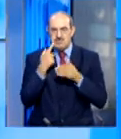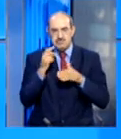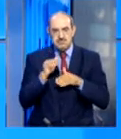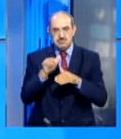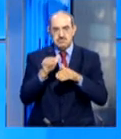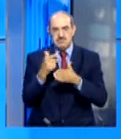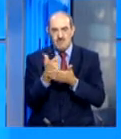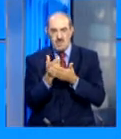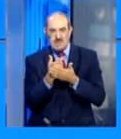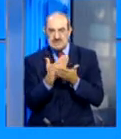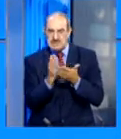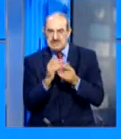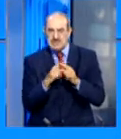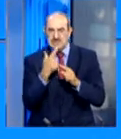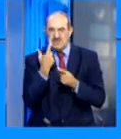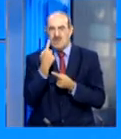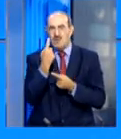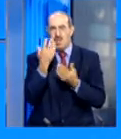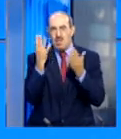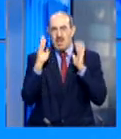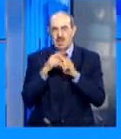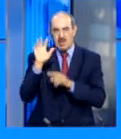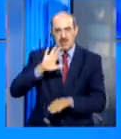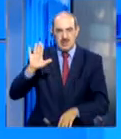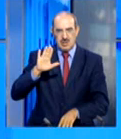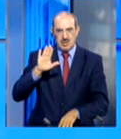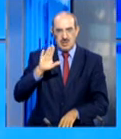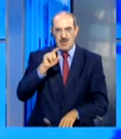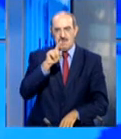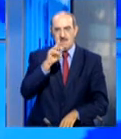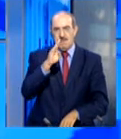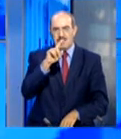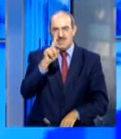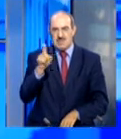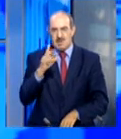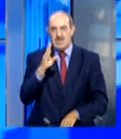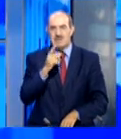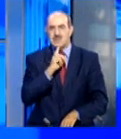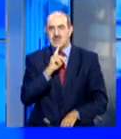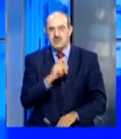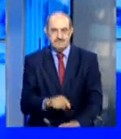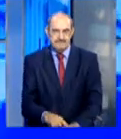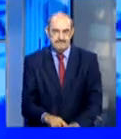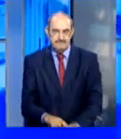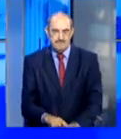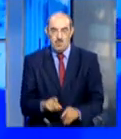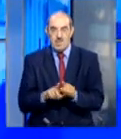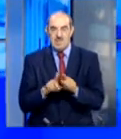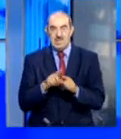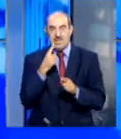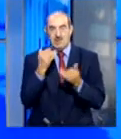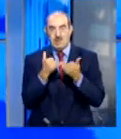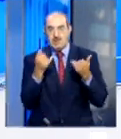جهود إخماد حريق بإحدى الغابات بمنطقة عش الباز ببوليمات ببجاية. عن كثب عبد